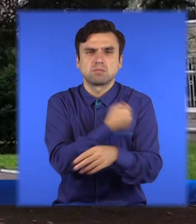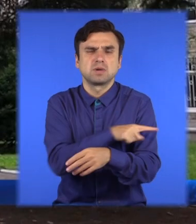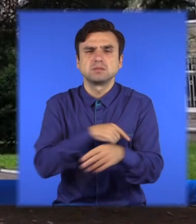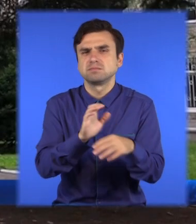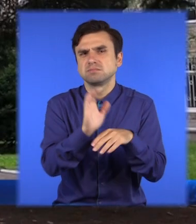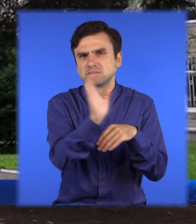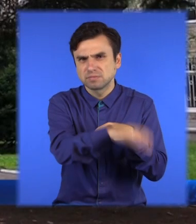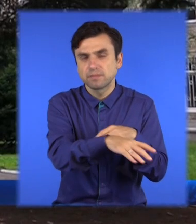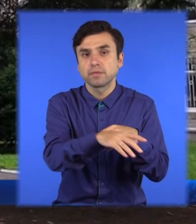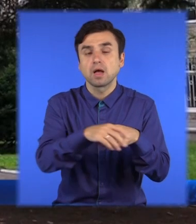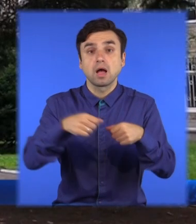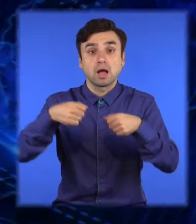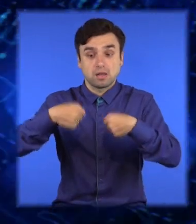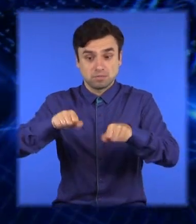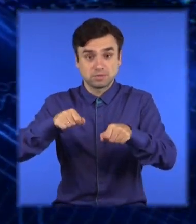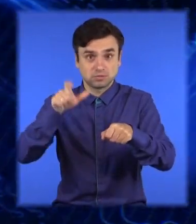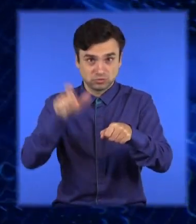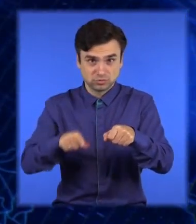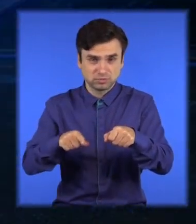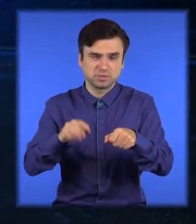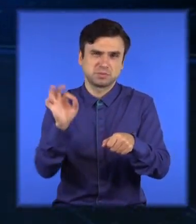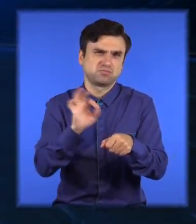в інших лікарнях міста.